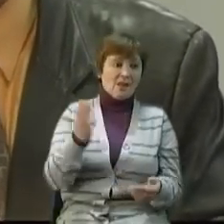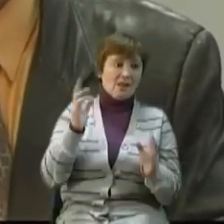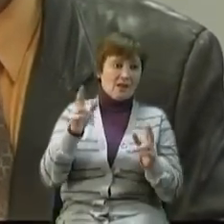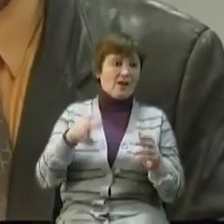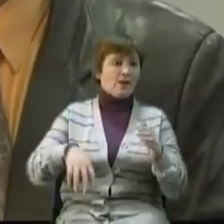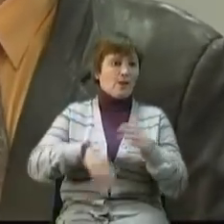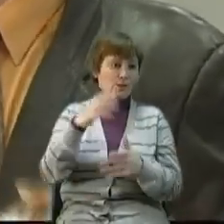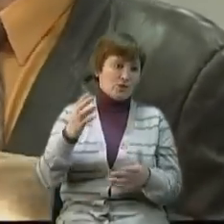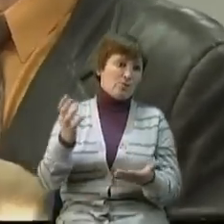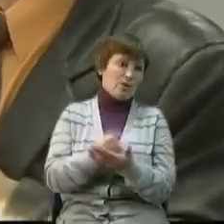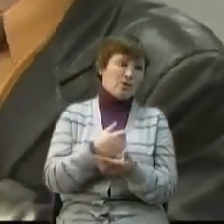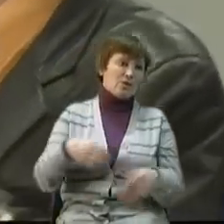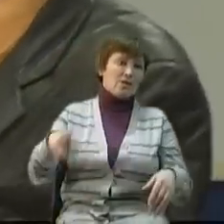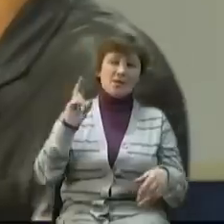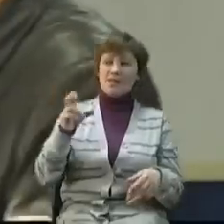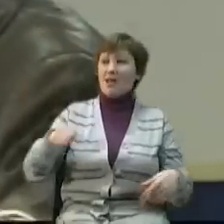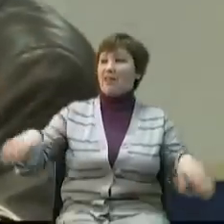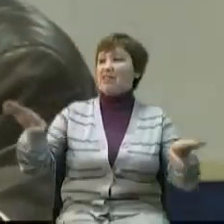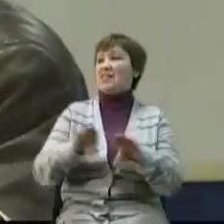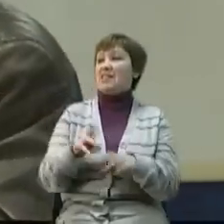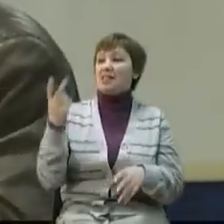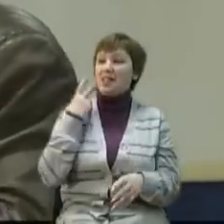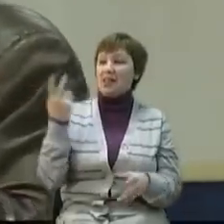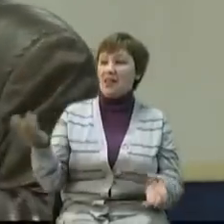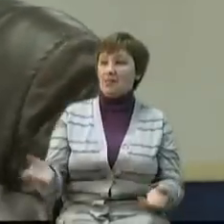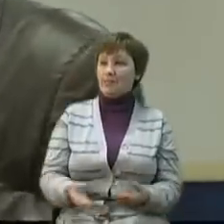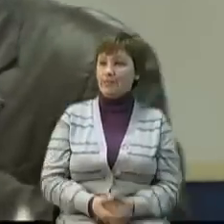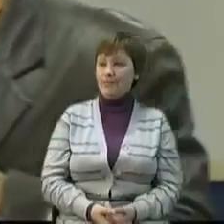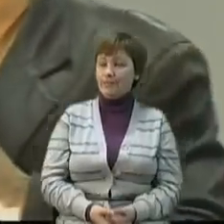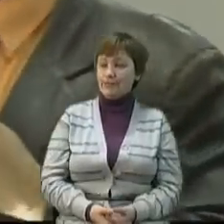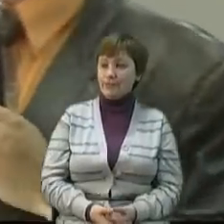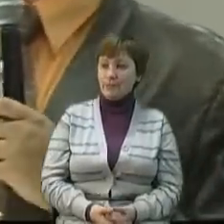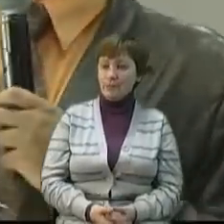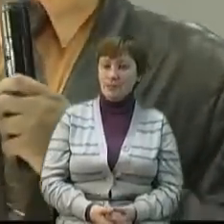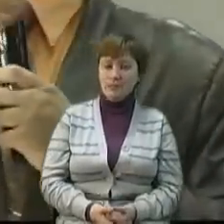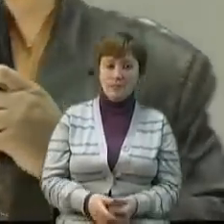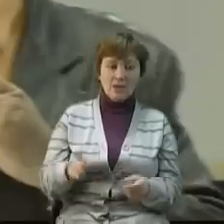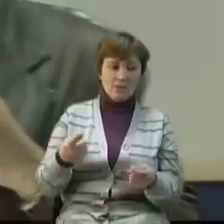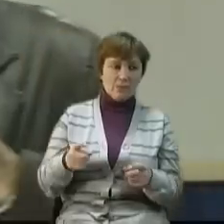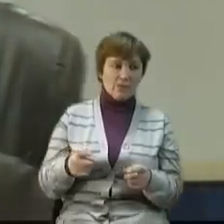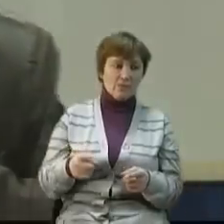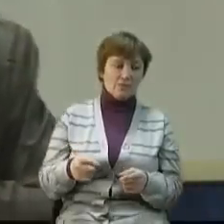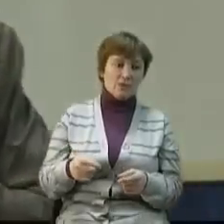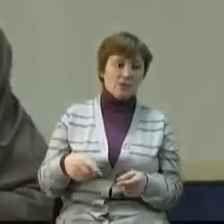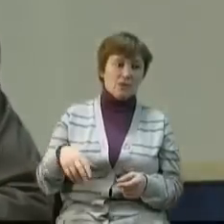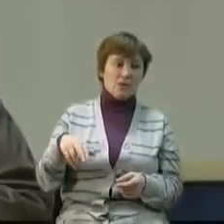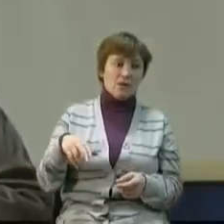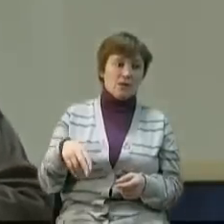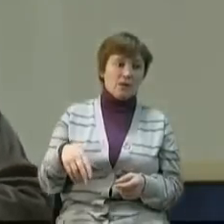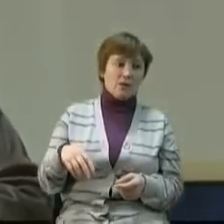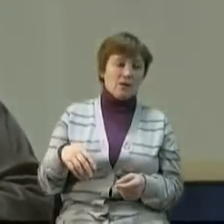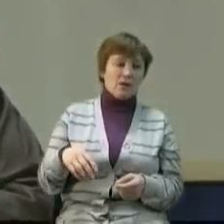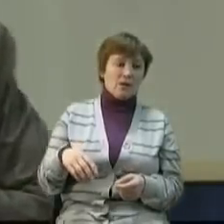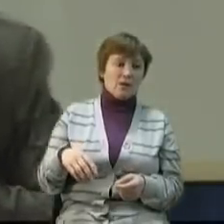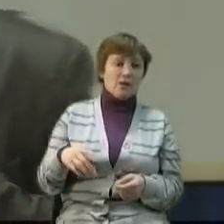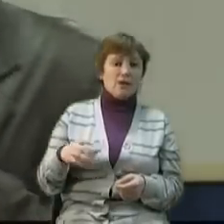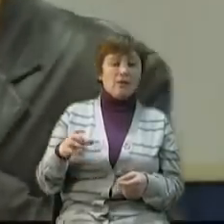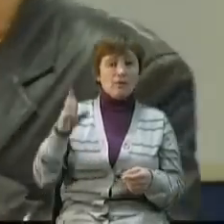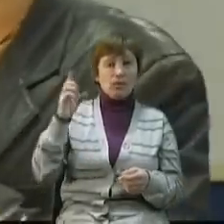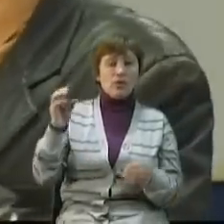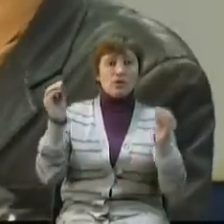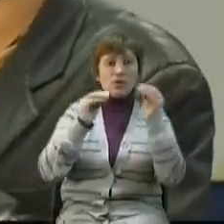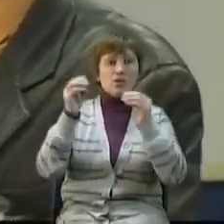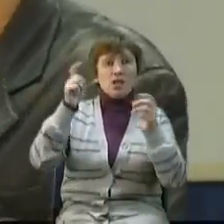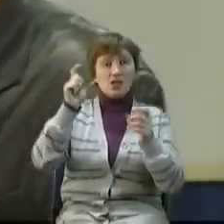происходит? Потому что Бог сказал: Адам стал как один из нас. Он говорит: создадим человека по образу и подобию нашему. И